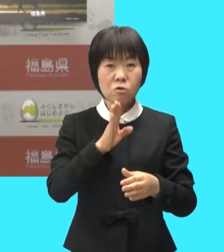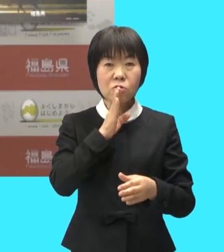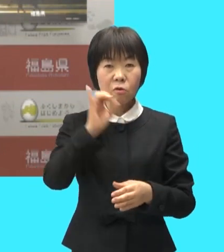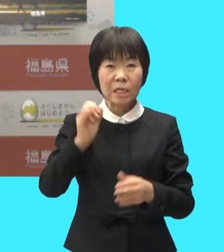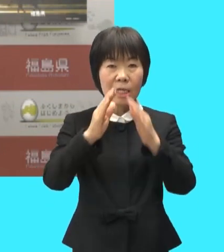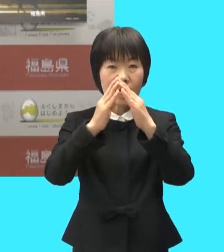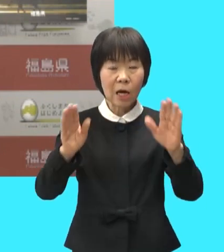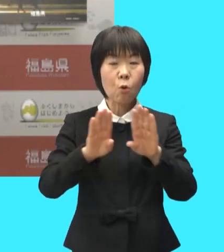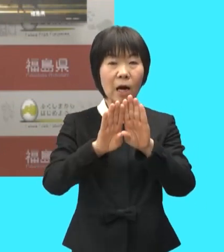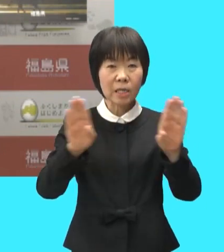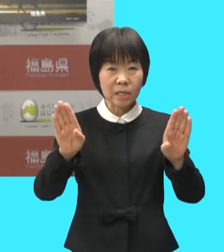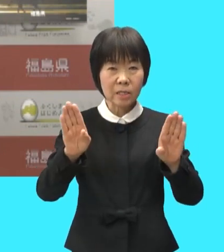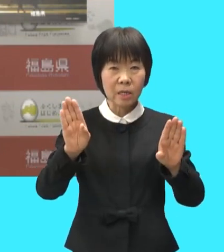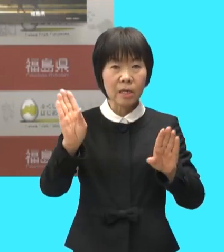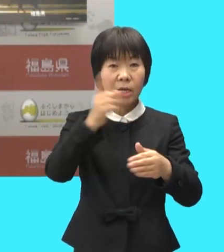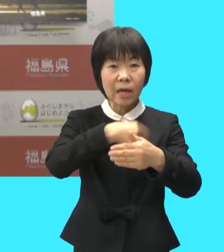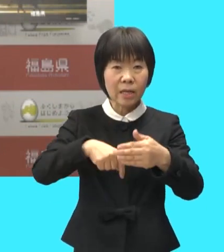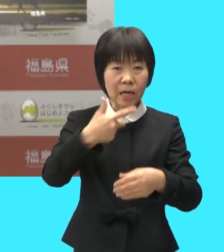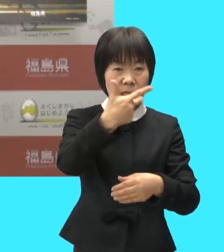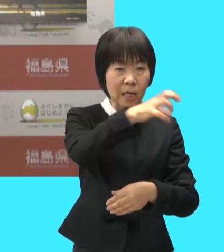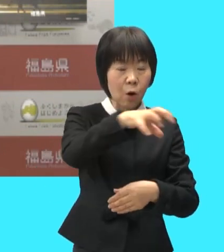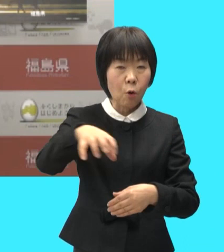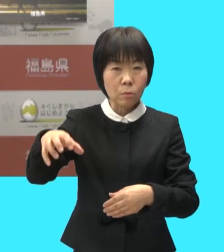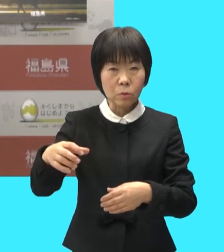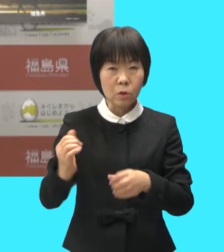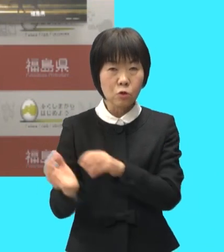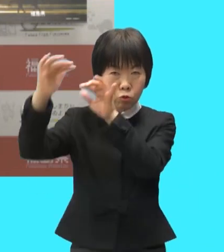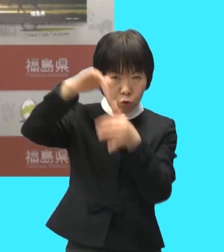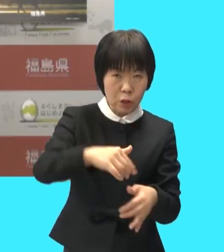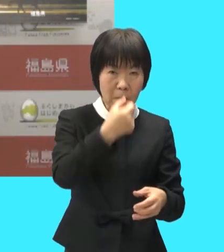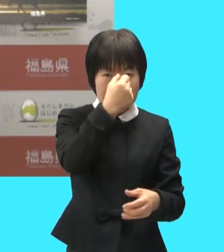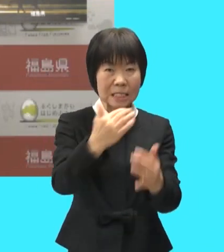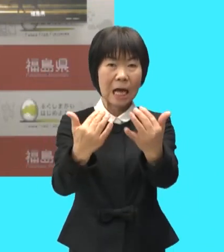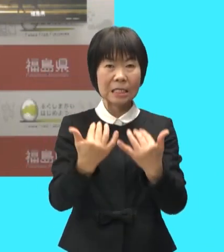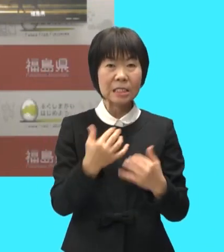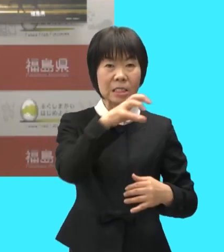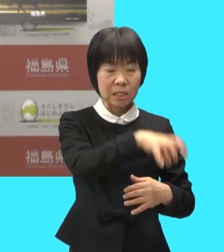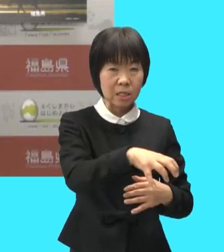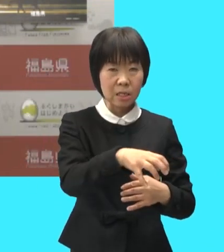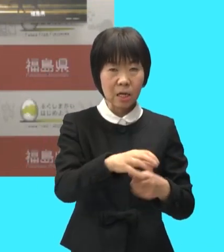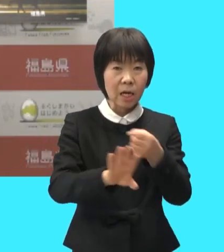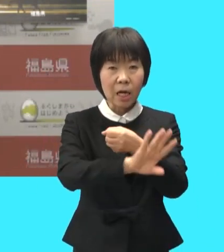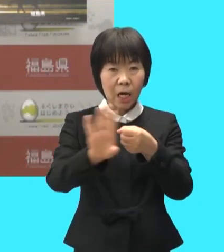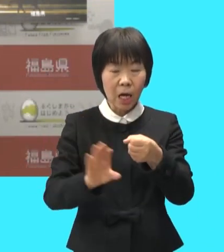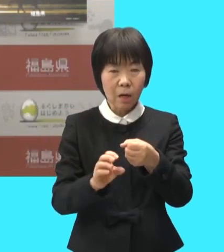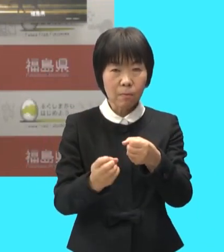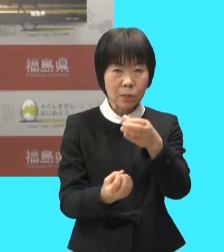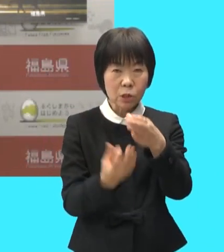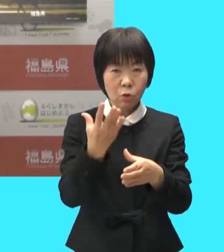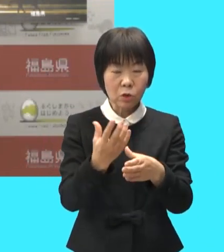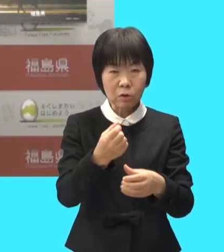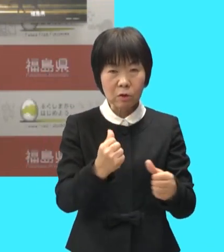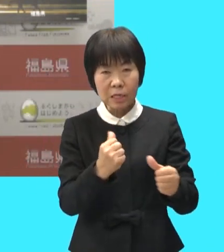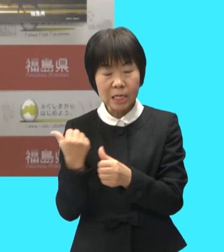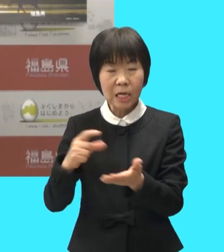し、県内7方部津波被災地および原発事故による避難地域、オ